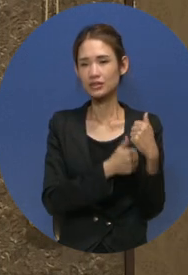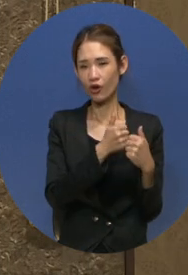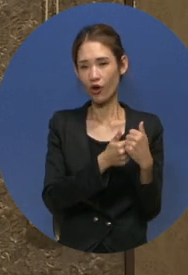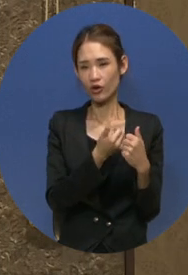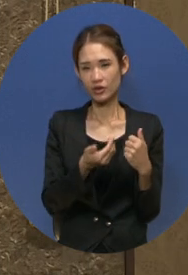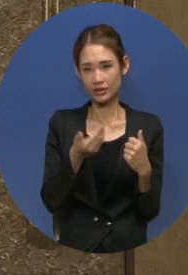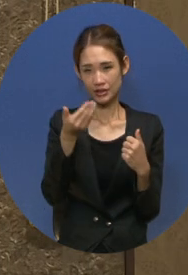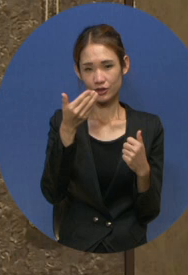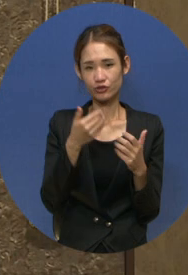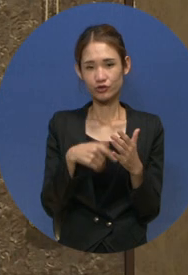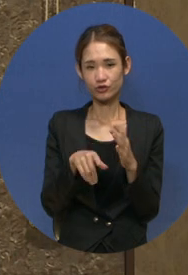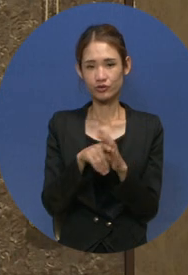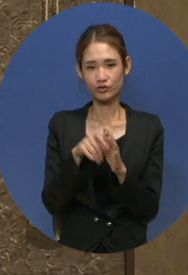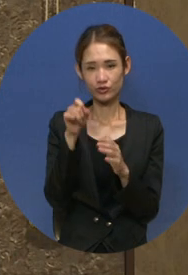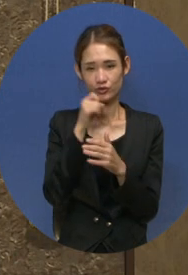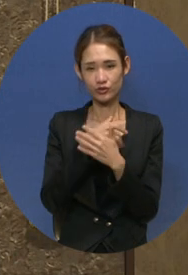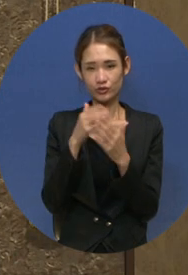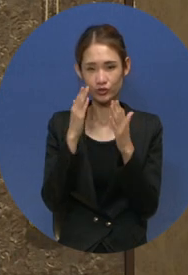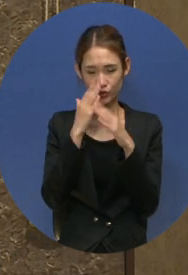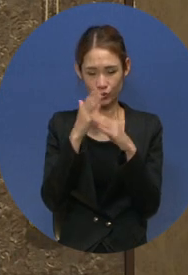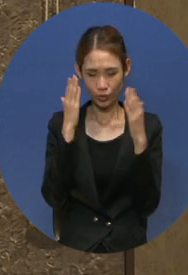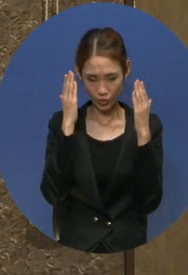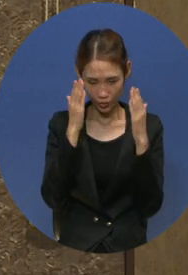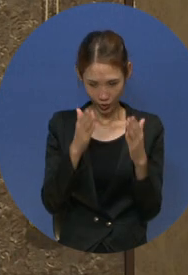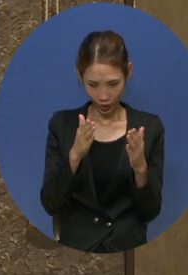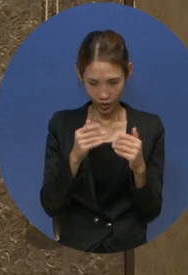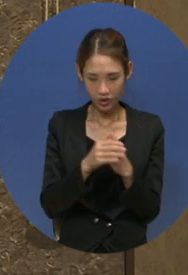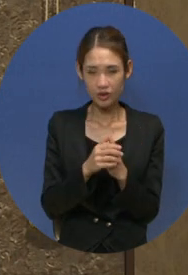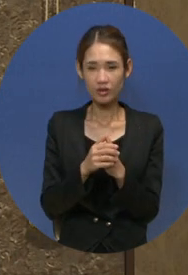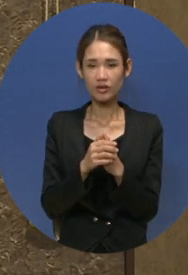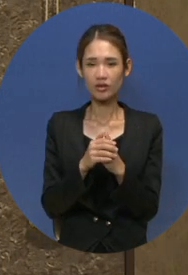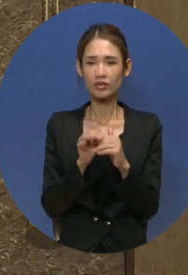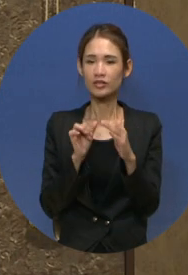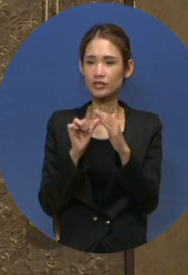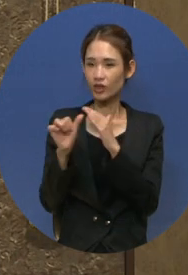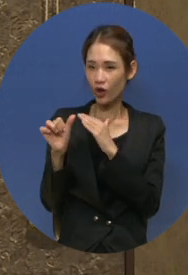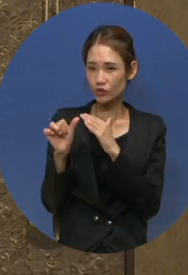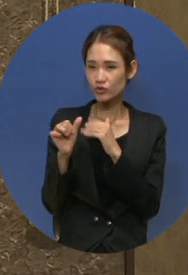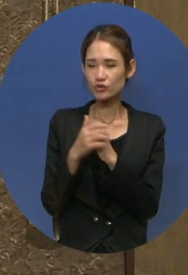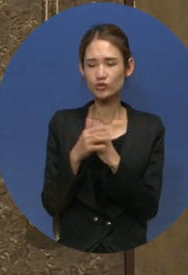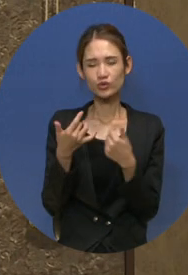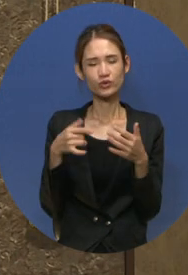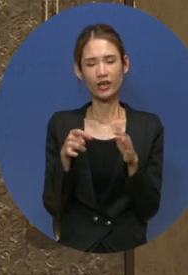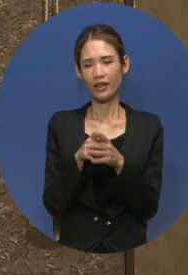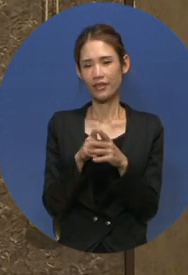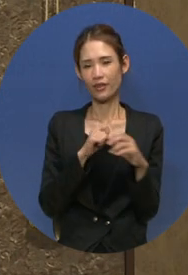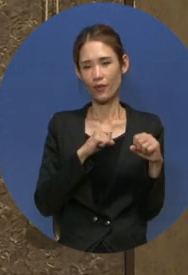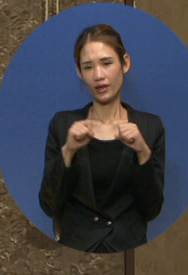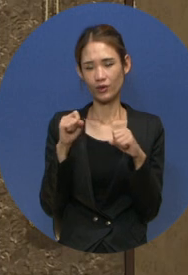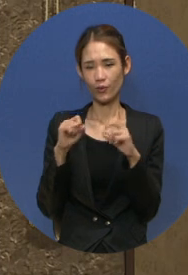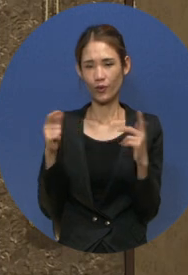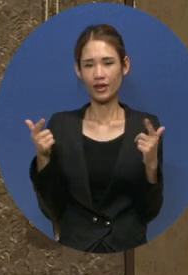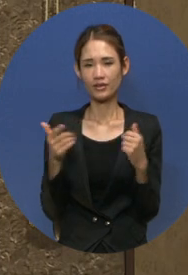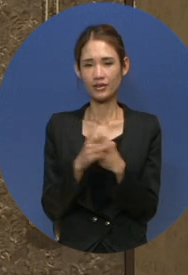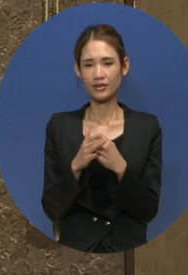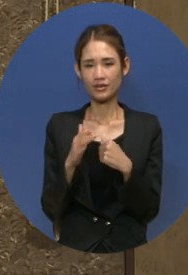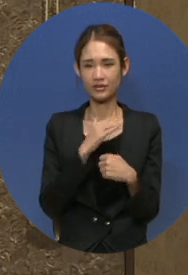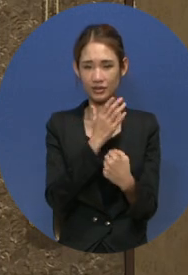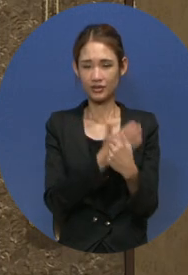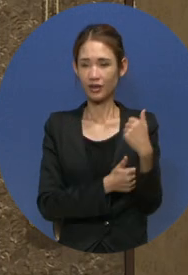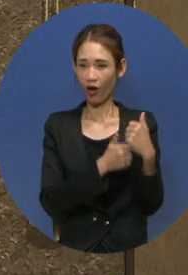사실 이 취미반에서는 이 초점이 그이 선수가 되기 위한 그런 게 아니잖아요. 그래서